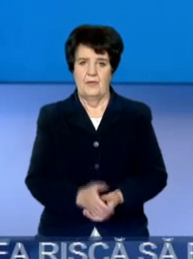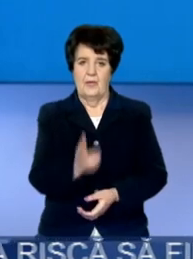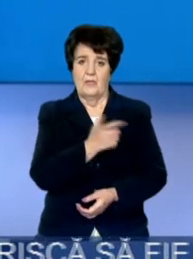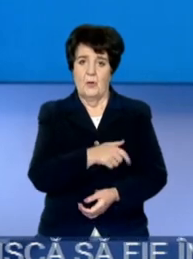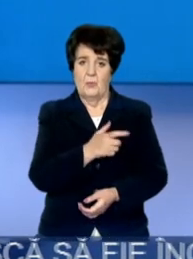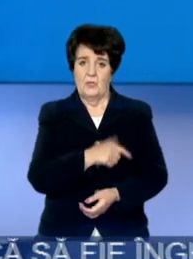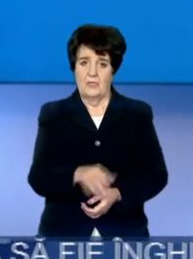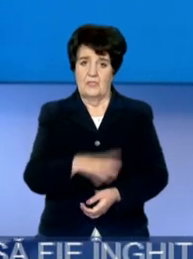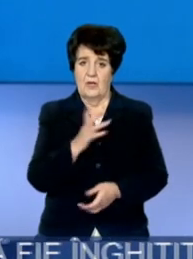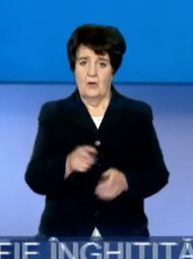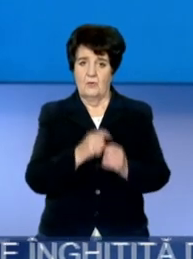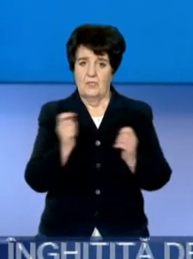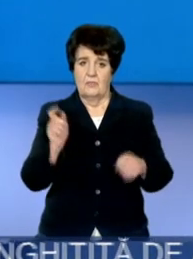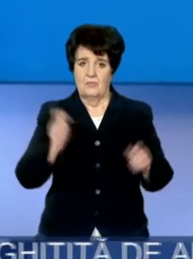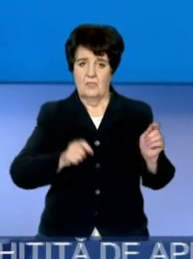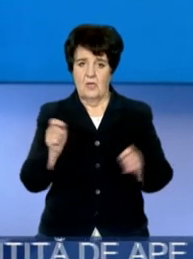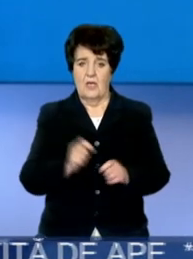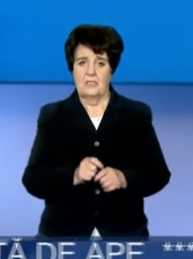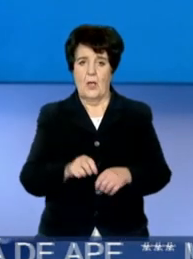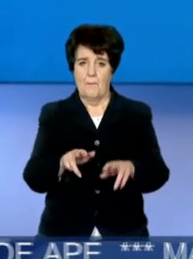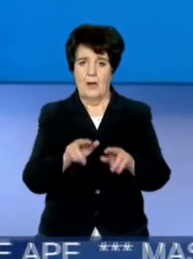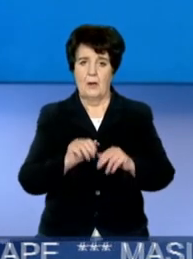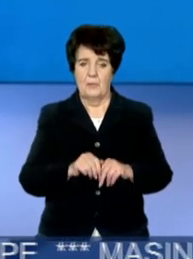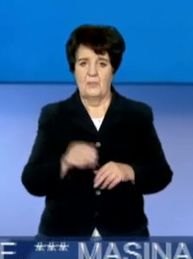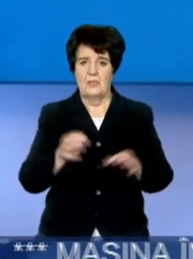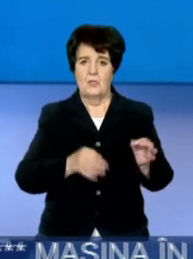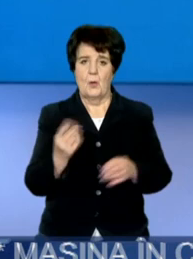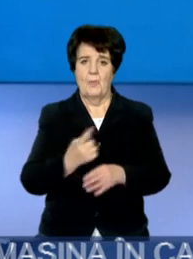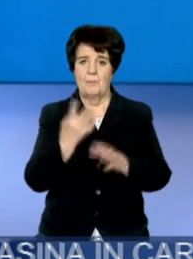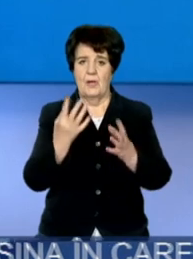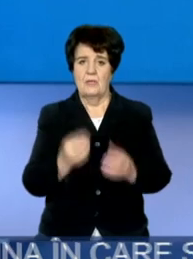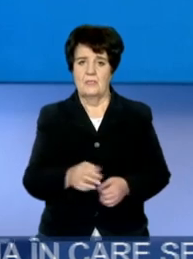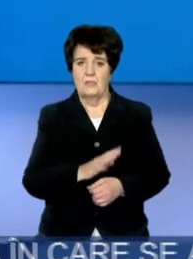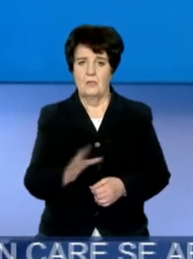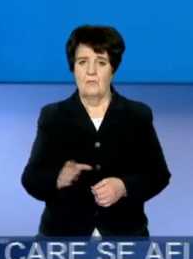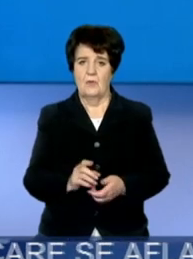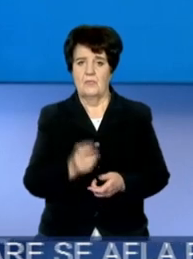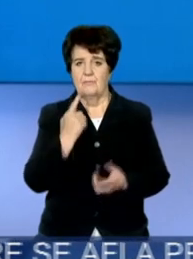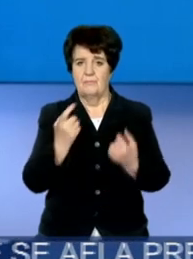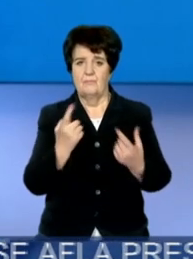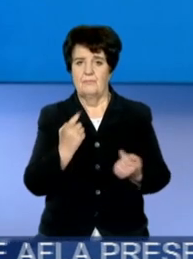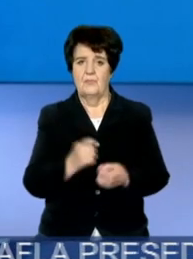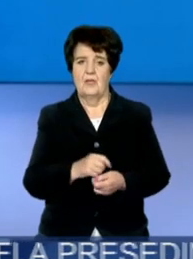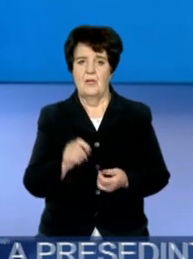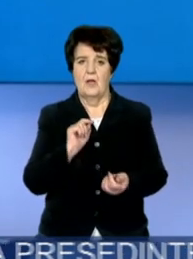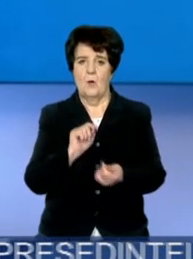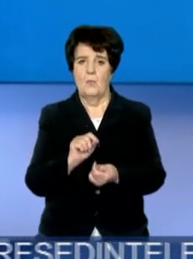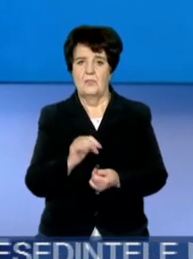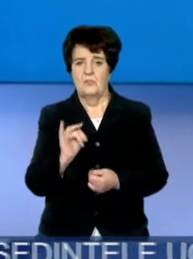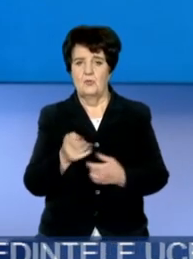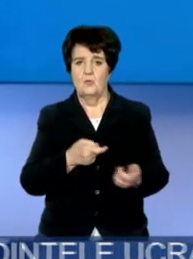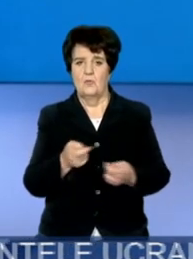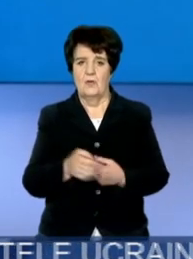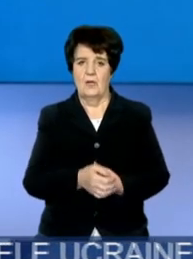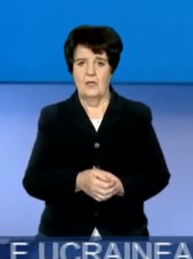neputații au deschis sesiunea parlamentare de toamnă chiar din prima zi nu a lipsit schimbul replici între o poziție și guvernare